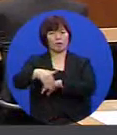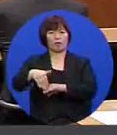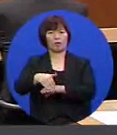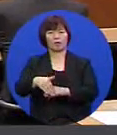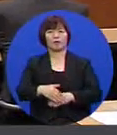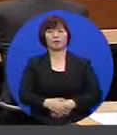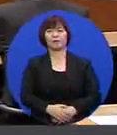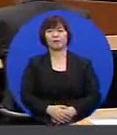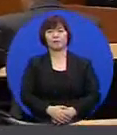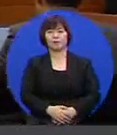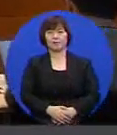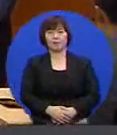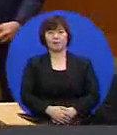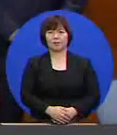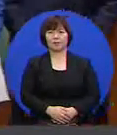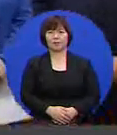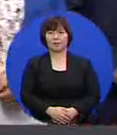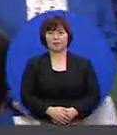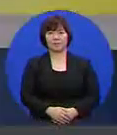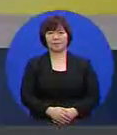계획입니다.